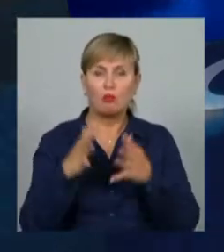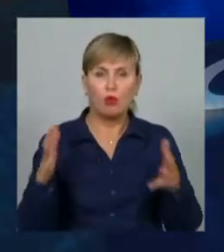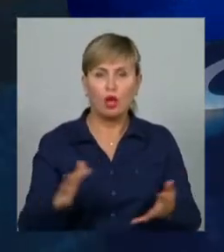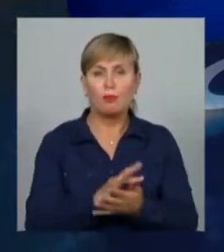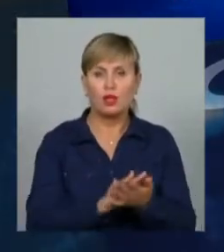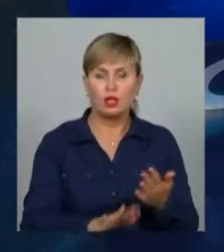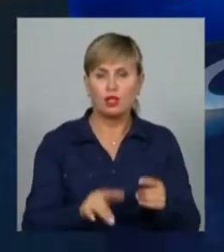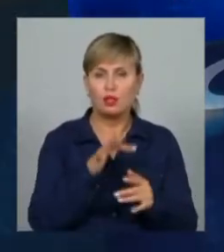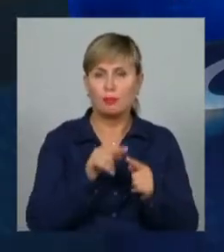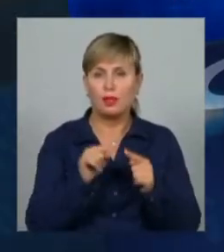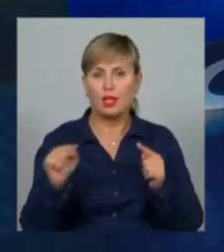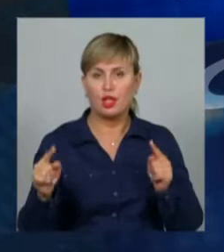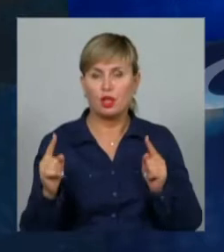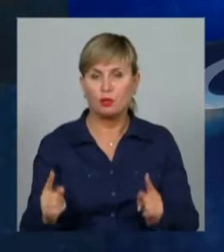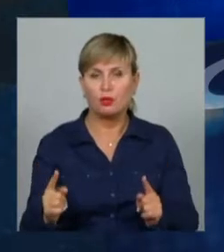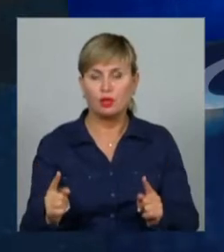продолжительный период